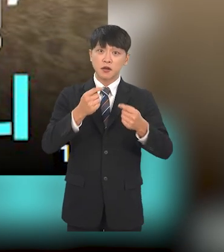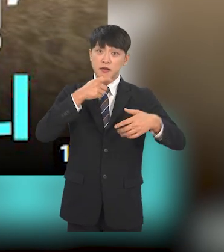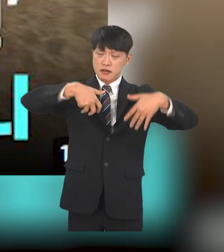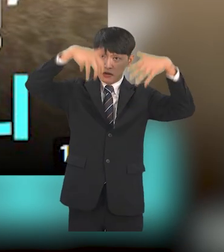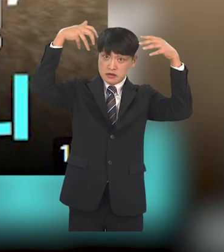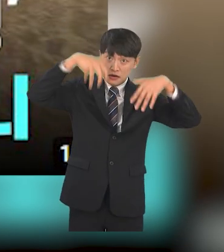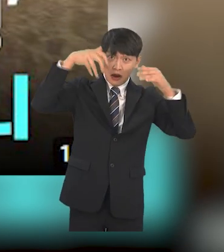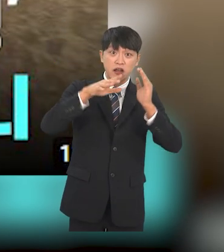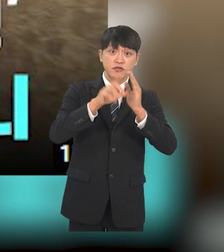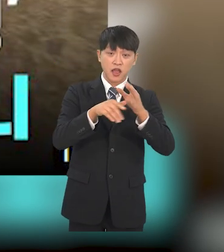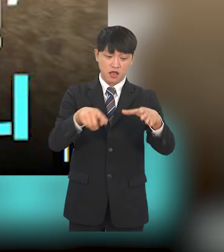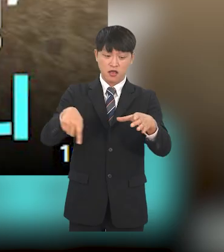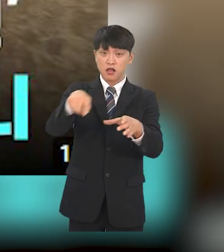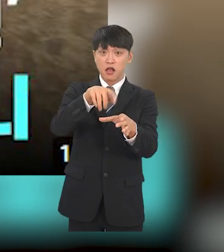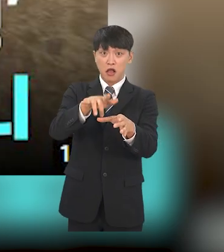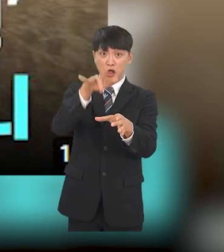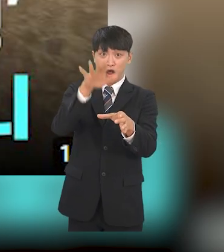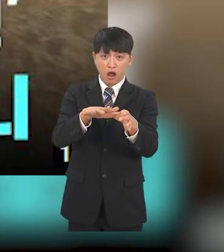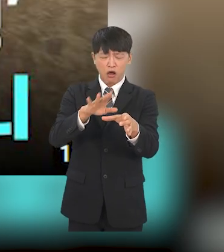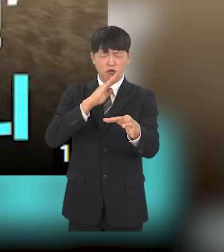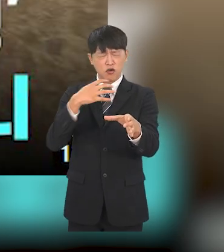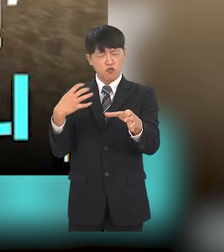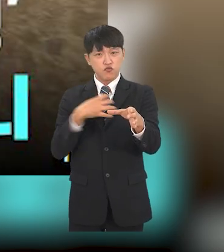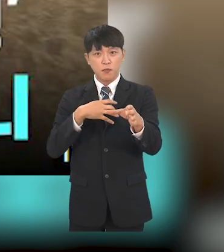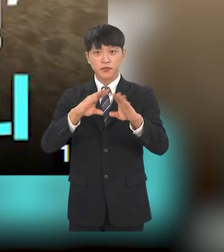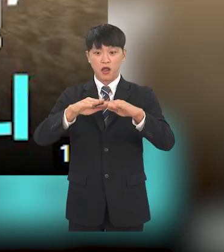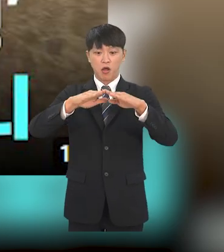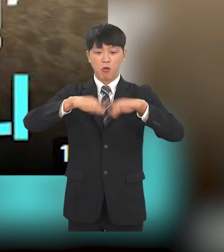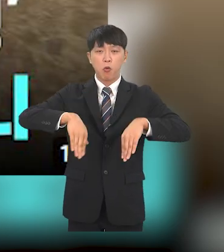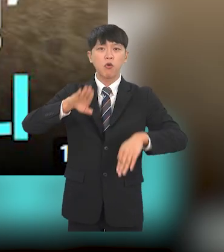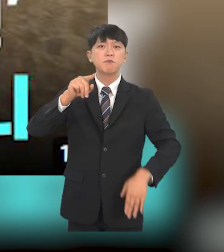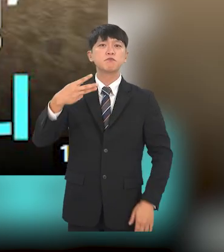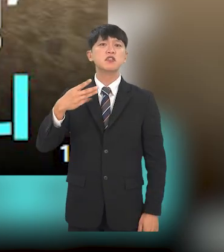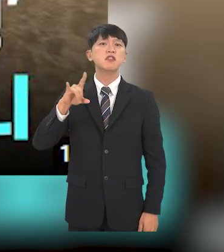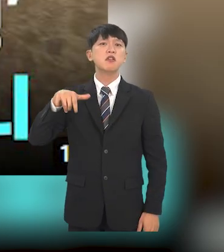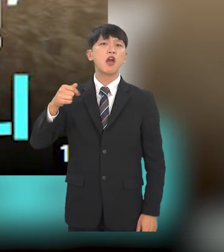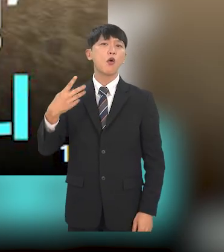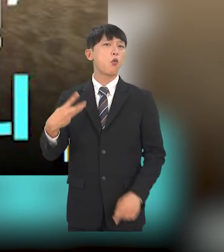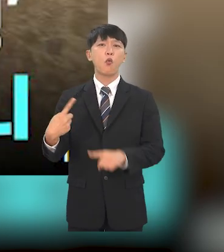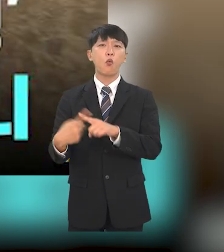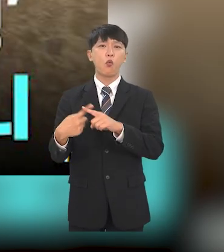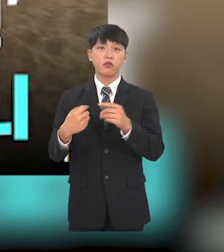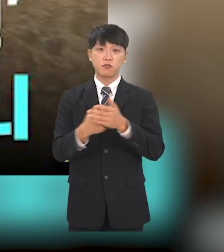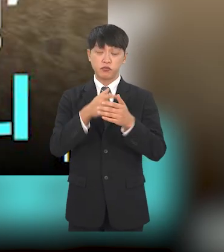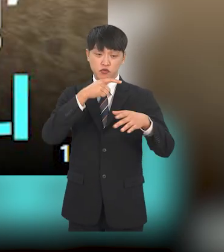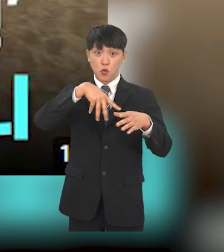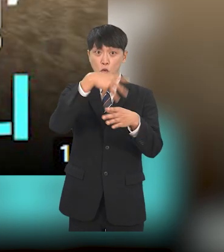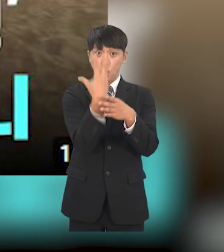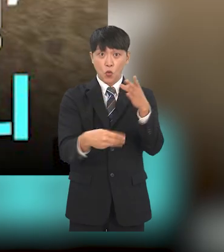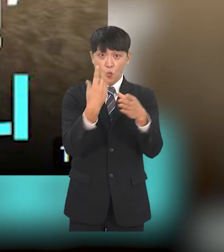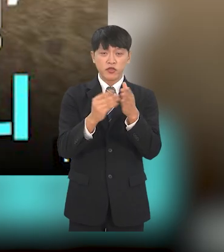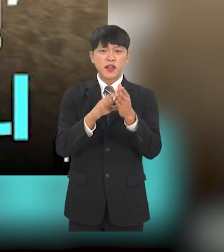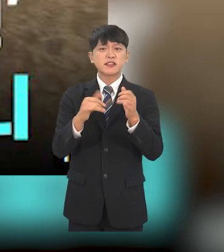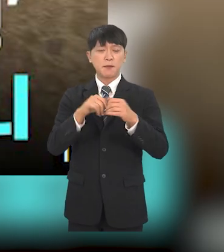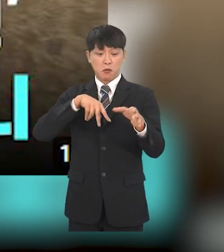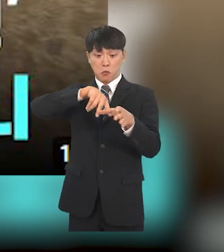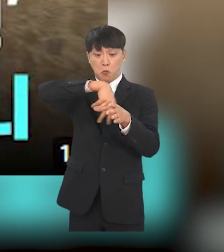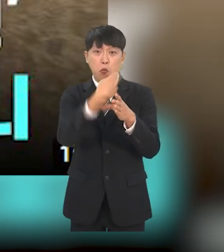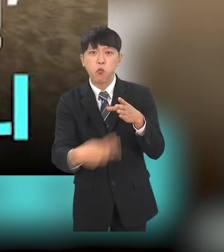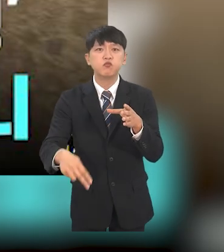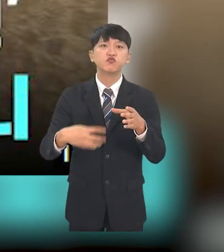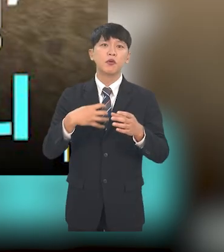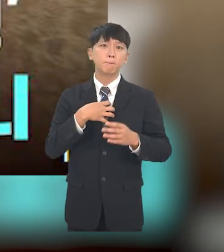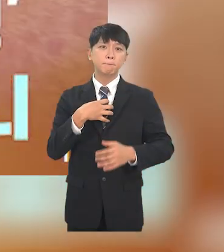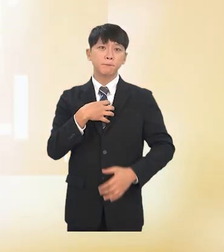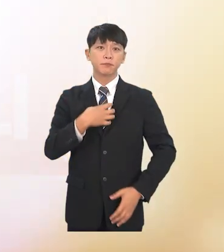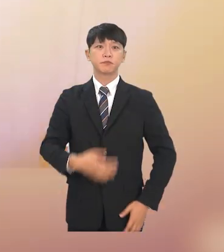이처럼 비 오는 날의 맨홀은 아주 위험한 블랙홀과도 같답니다. 물이 빠질 땐 순식간에 사람을 빨아들일 수 있기 때문인데요.